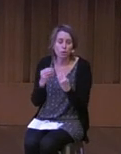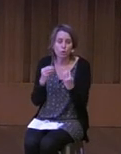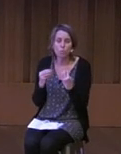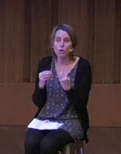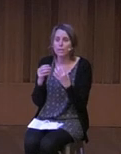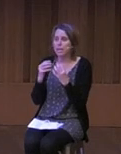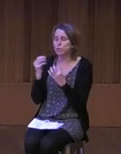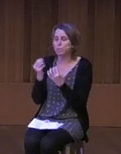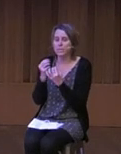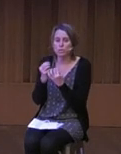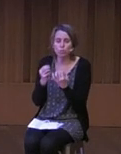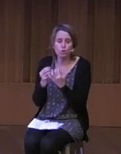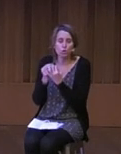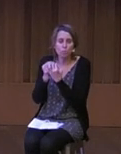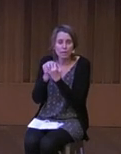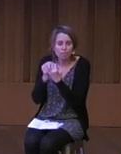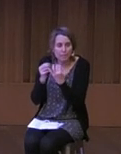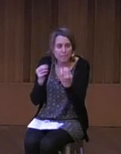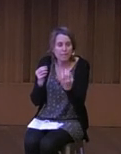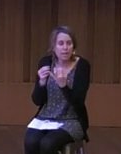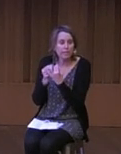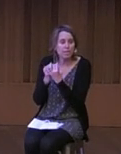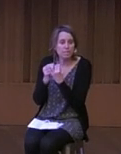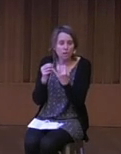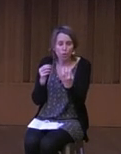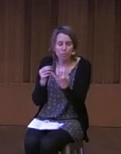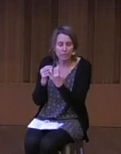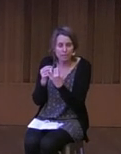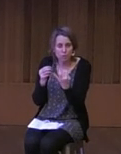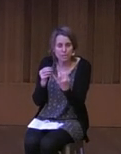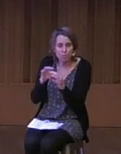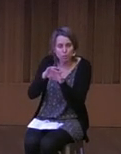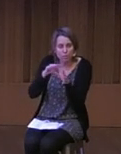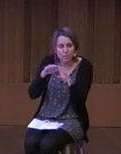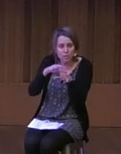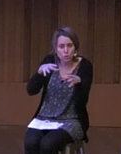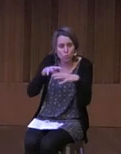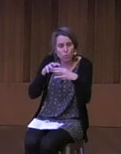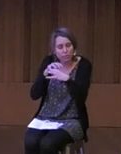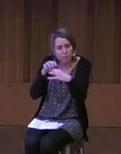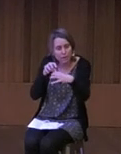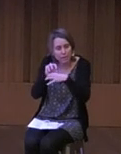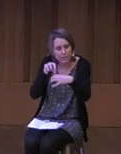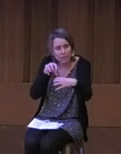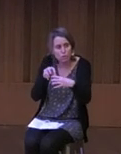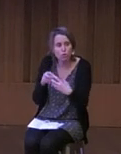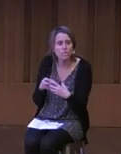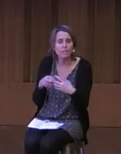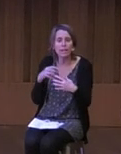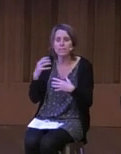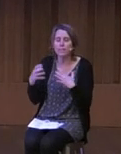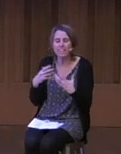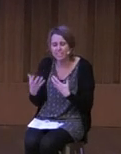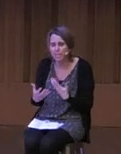moment no es pot, llavors apareixen solucions com petites grades o petites zones que potser generes una topografia i per allà generes una